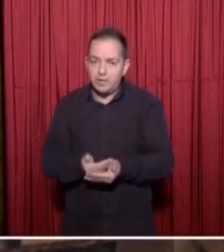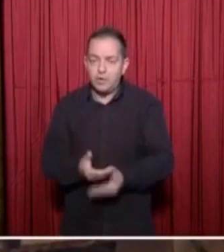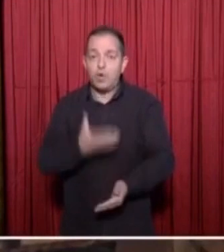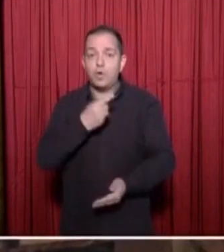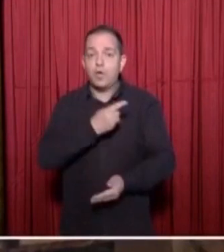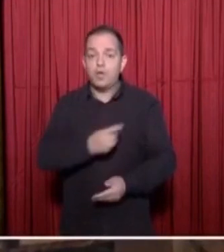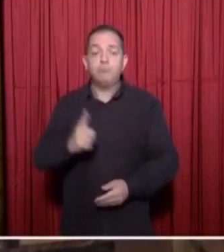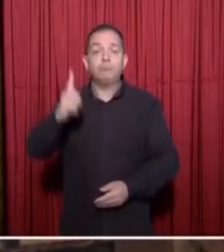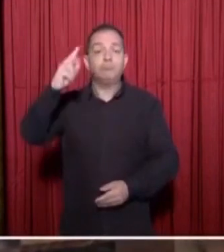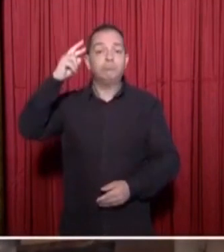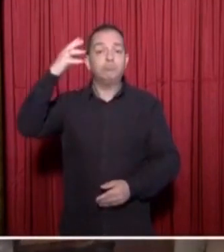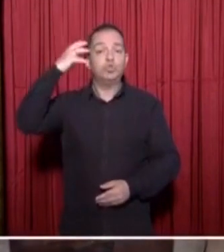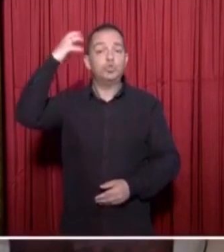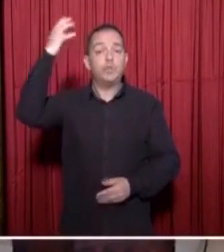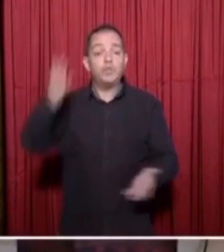ελέησον. Σοφία ορθή,